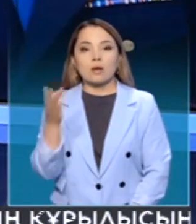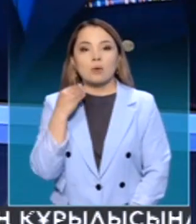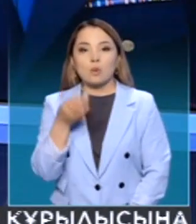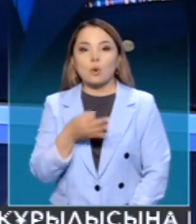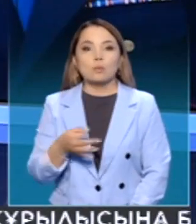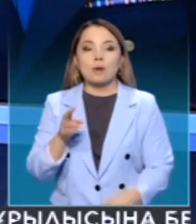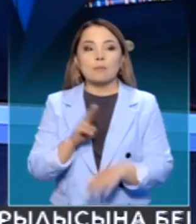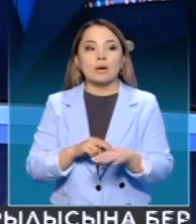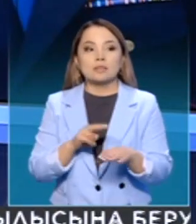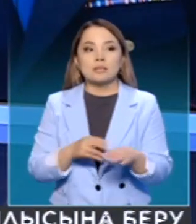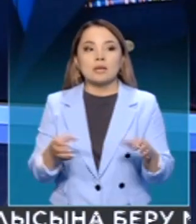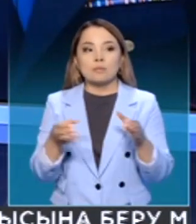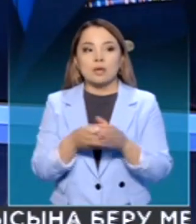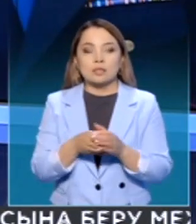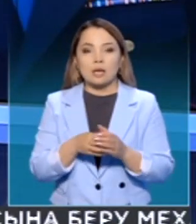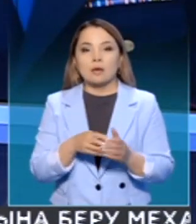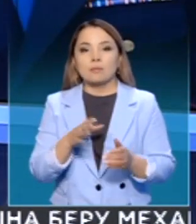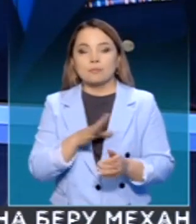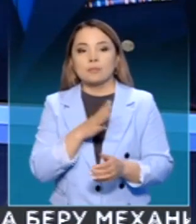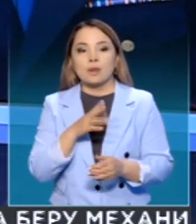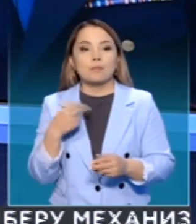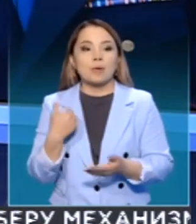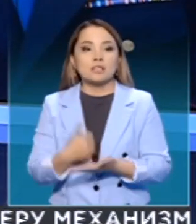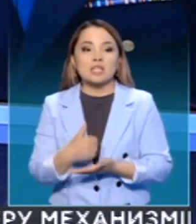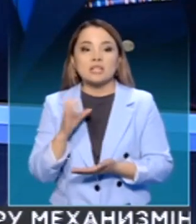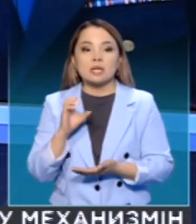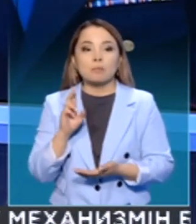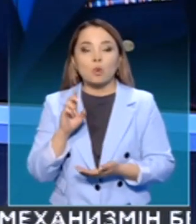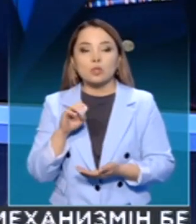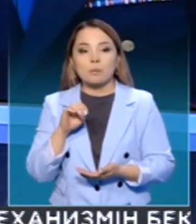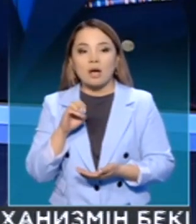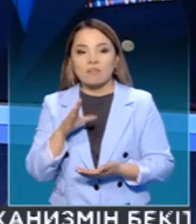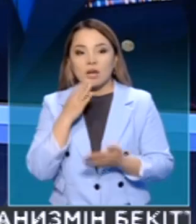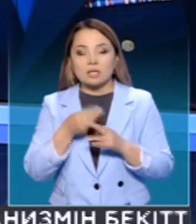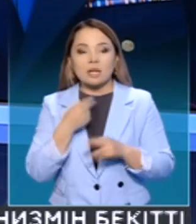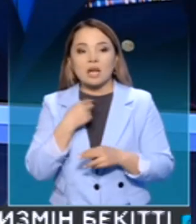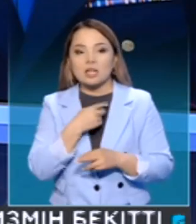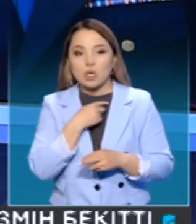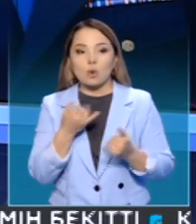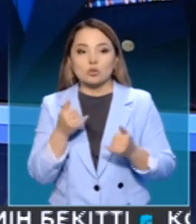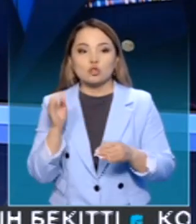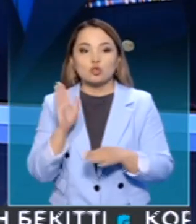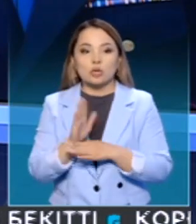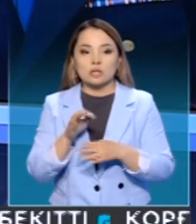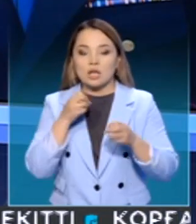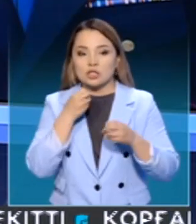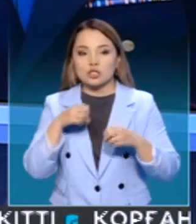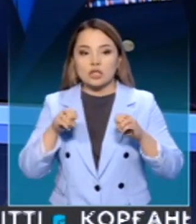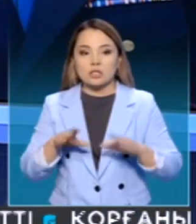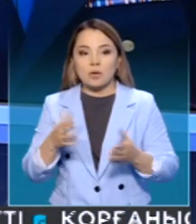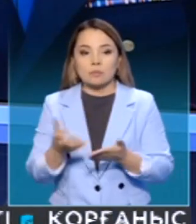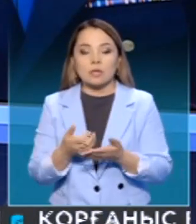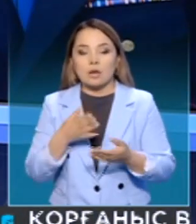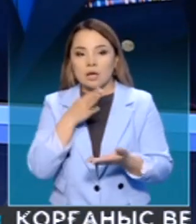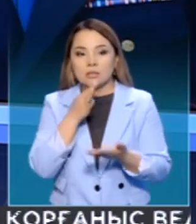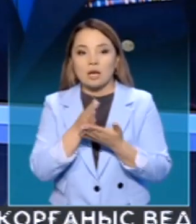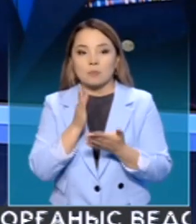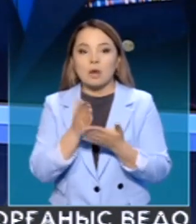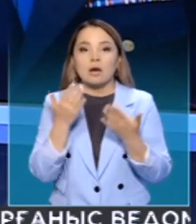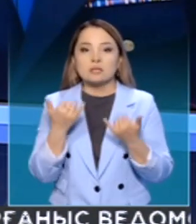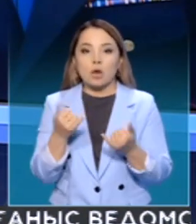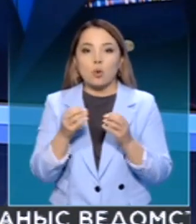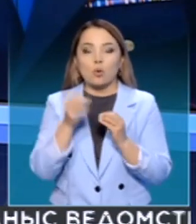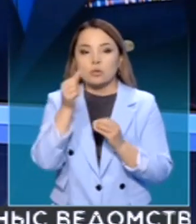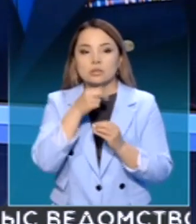Алматы облыстық полиция департаментінің экс-башысы Серік Күдебаевқа бүгін Талдықорғанда үкім шықты. Полиция генерал-майорына сот 10 жыл